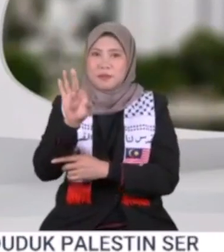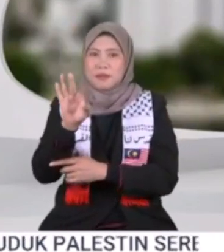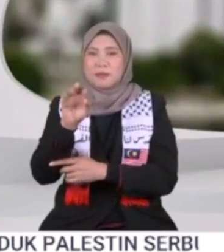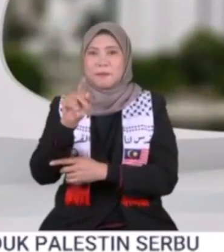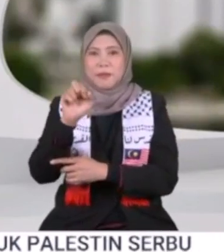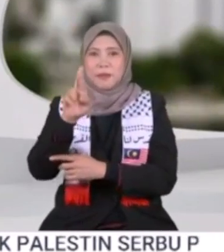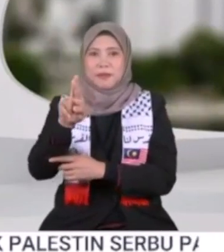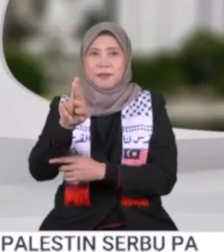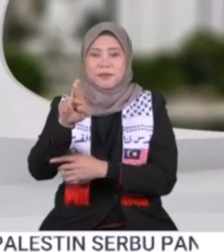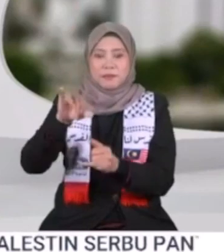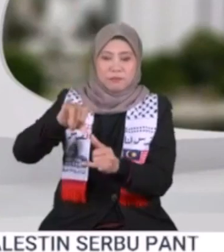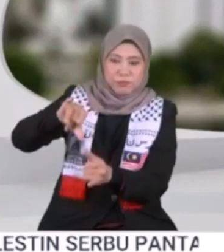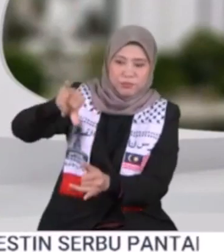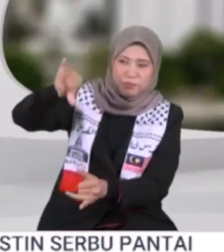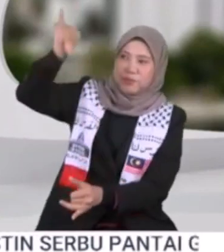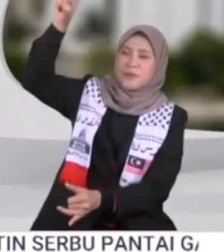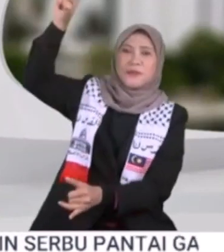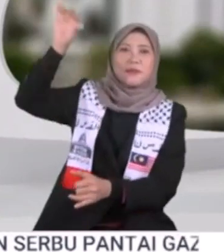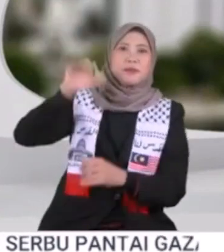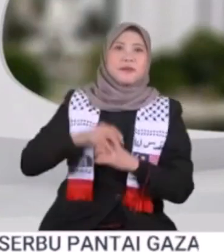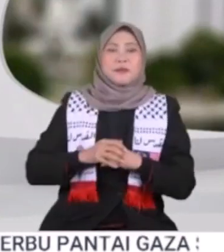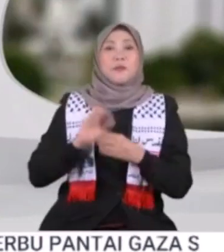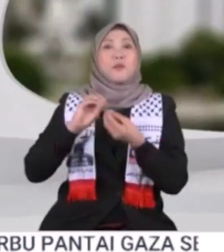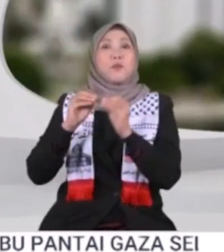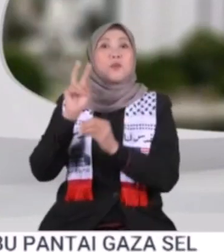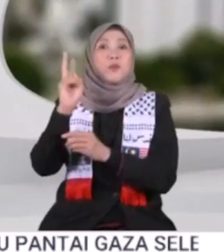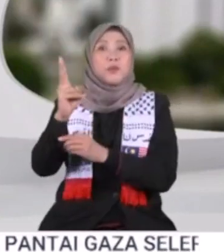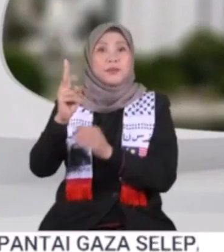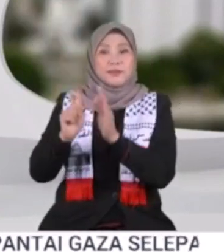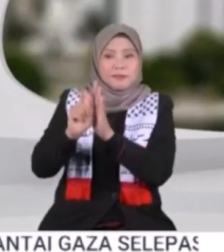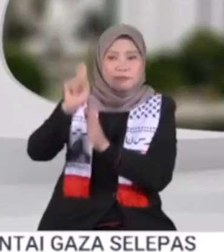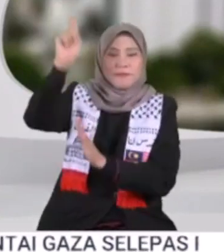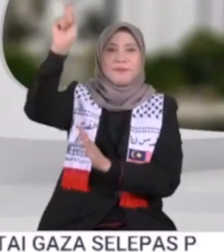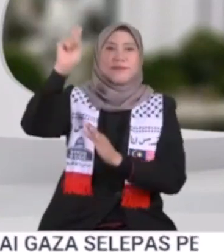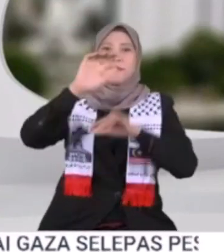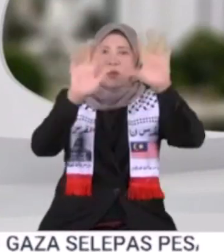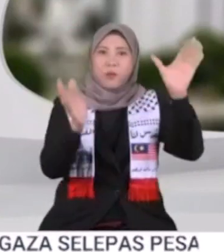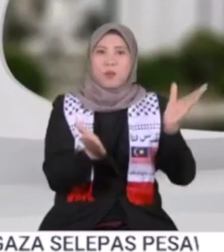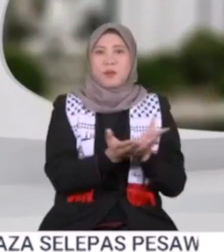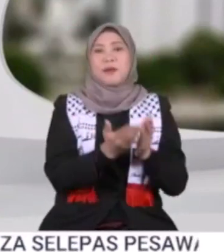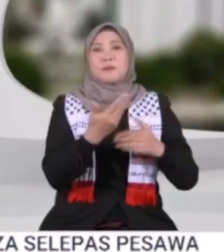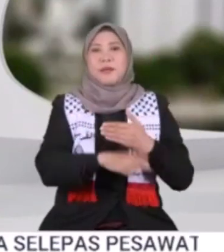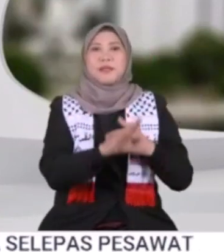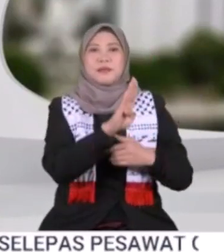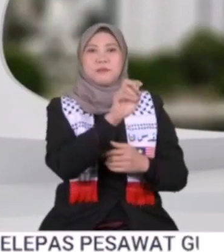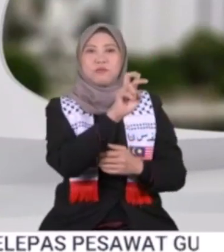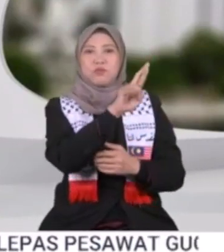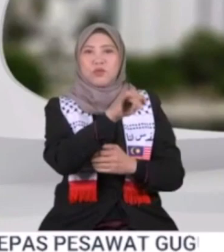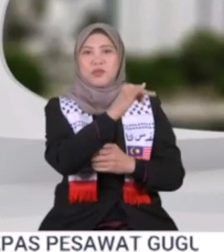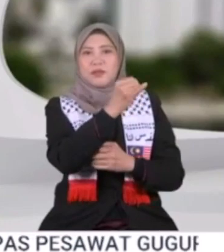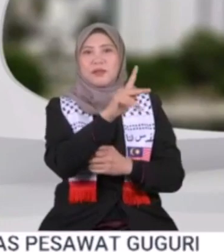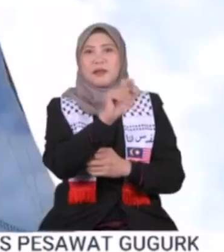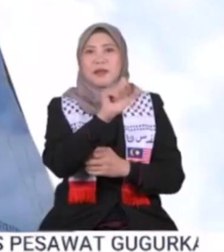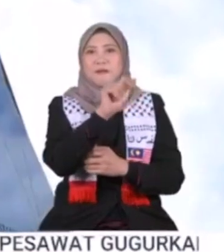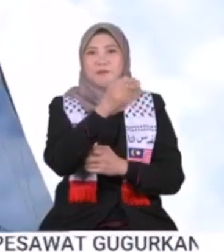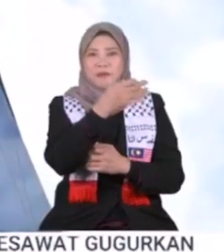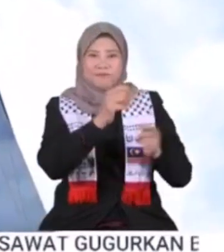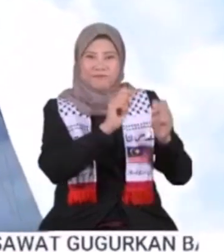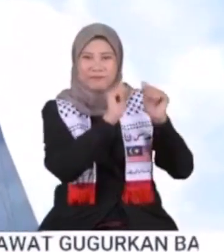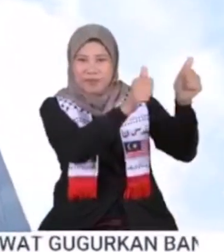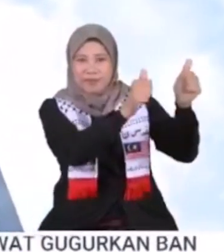itu dinobatkan sebagai menara kedua tertinggi dunia selepas Burj Khalifa.